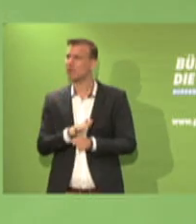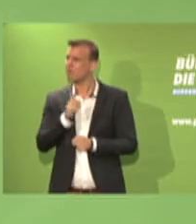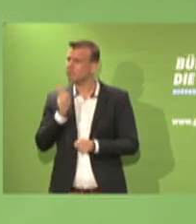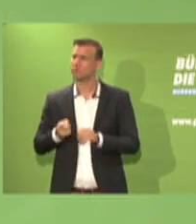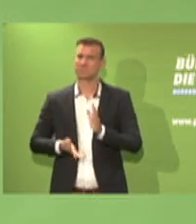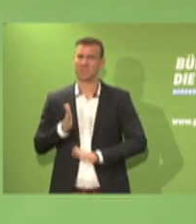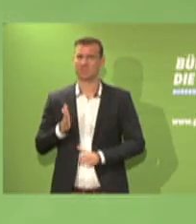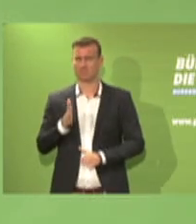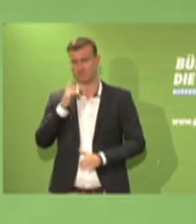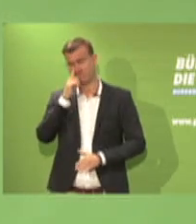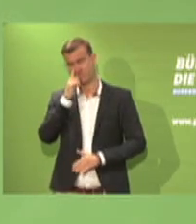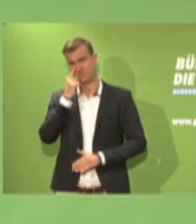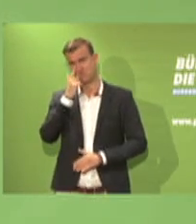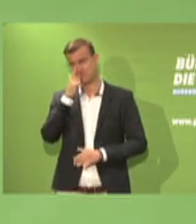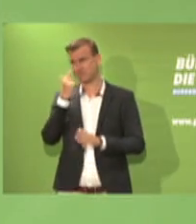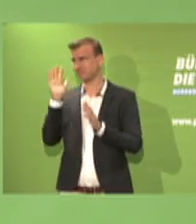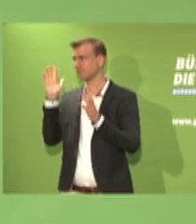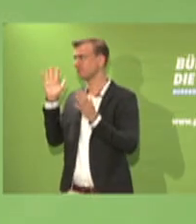werden.